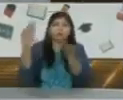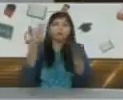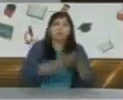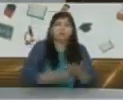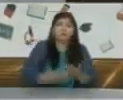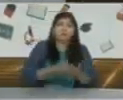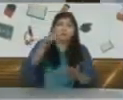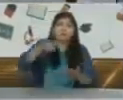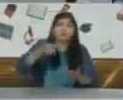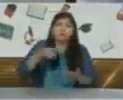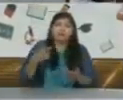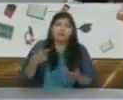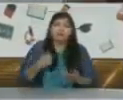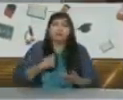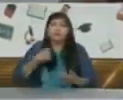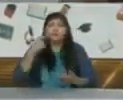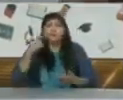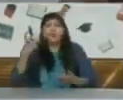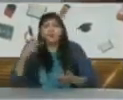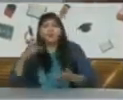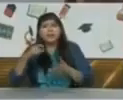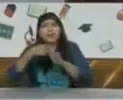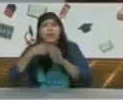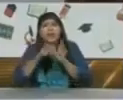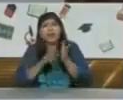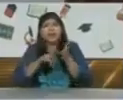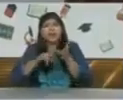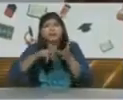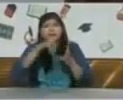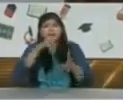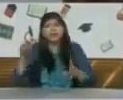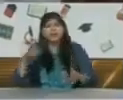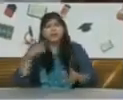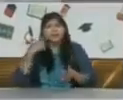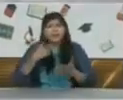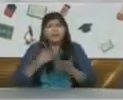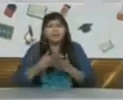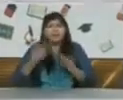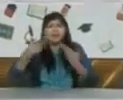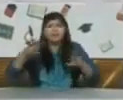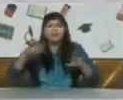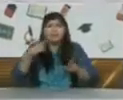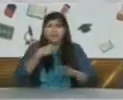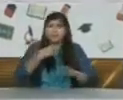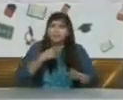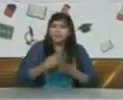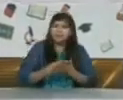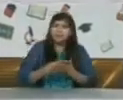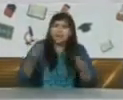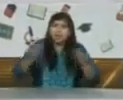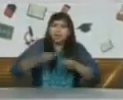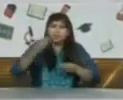पहुंचे रवि वहां पहुंचे कवि। ये क्रिएटिविटी की तो बात है।